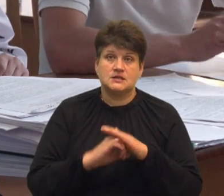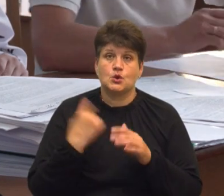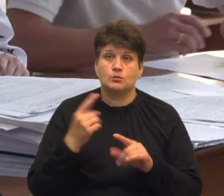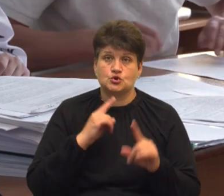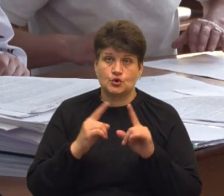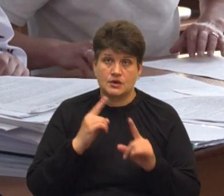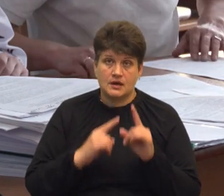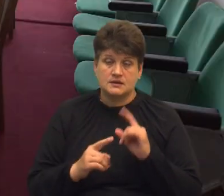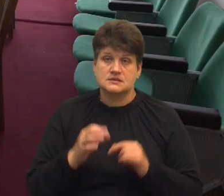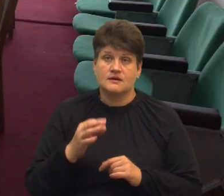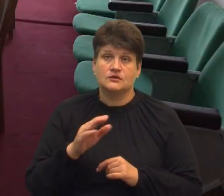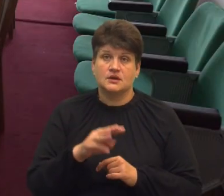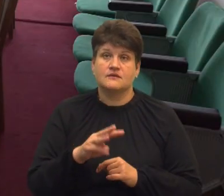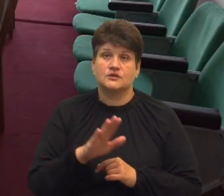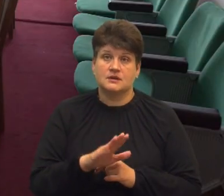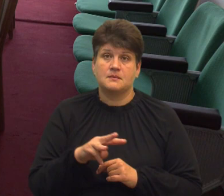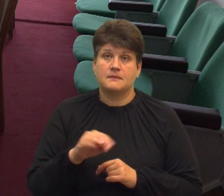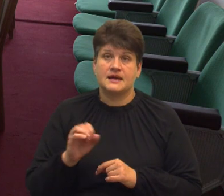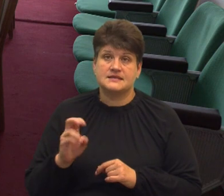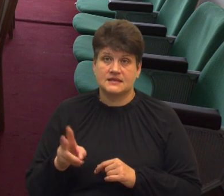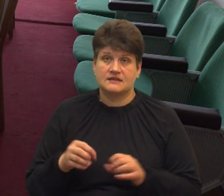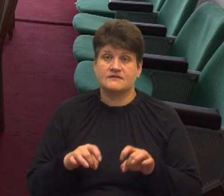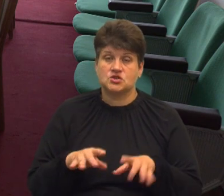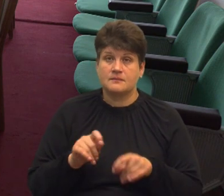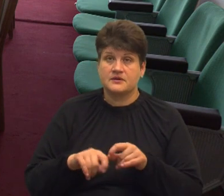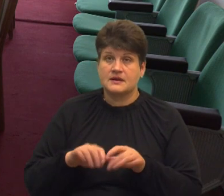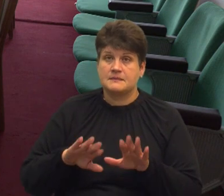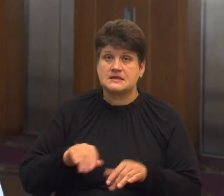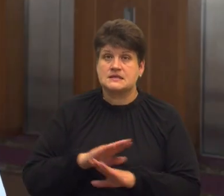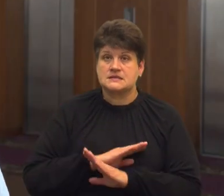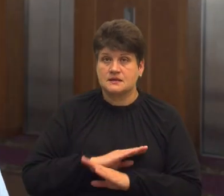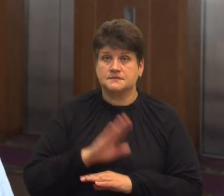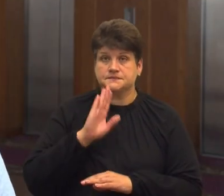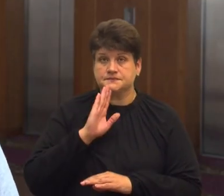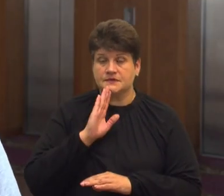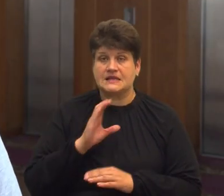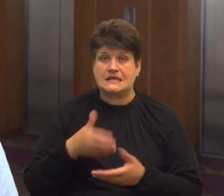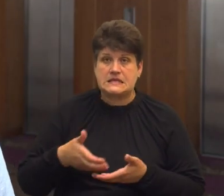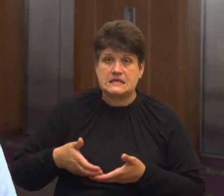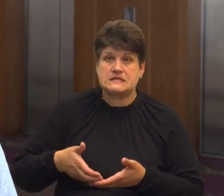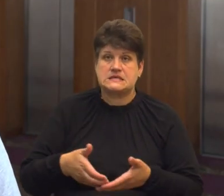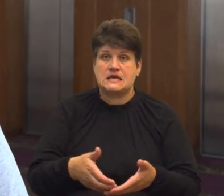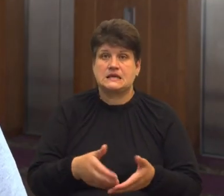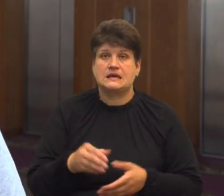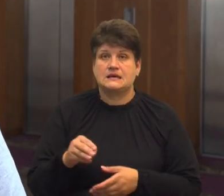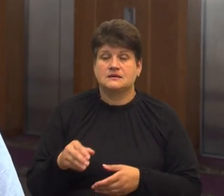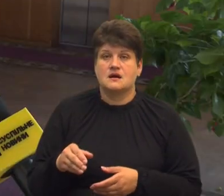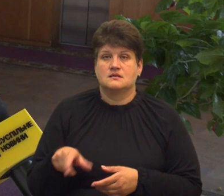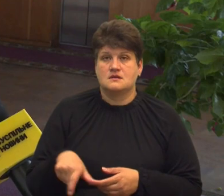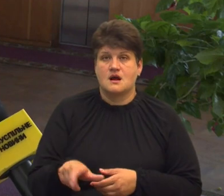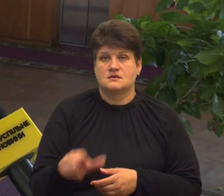Володимир Мисик за його словами їх вирішили перевірити після загибелі школярки на санній трасі в Кременці наприкінці травня цього року